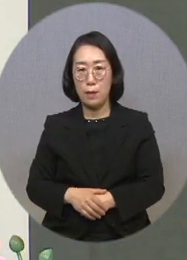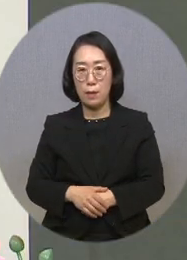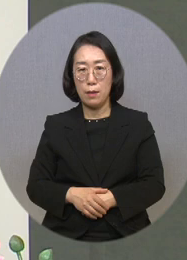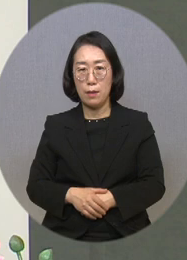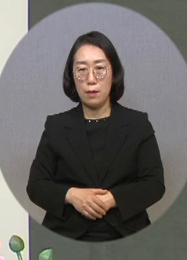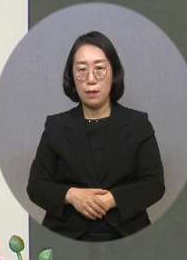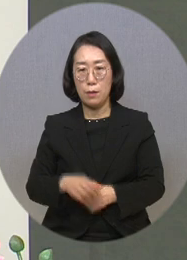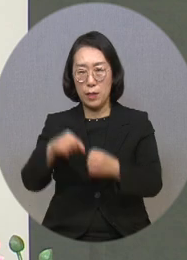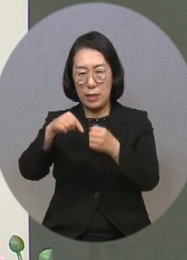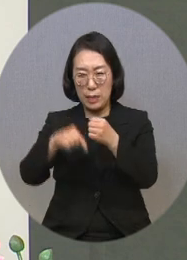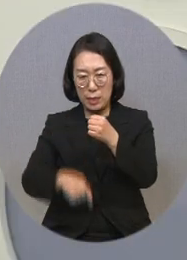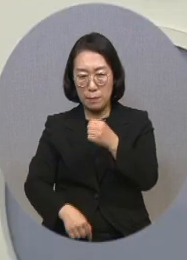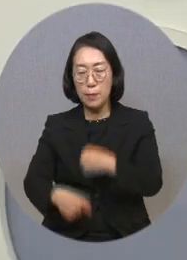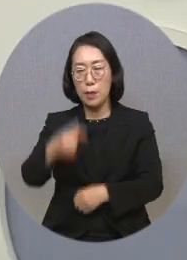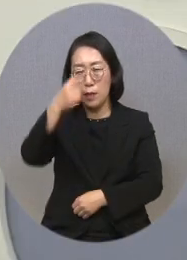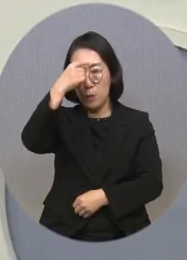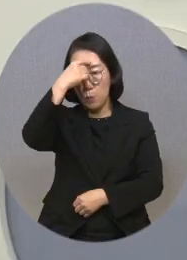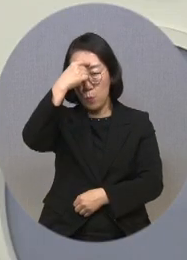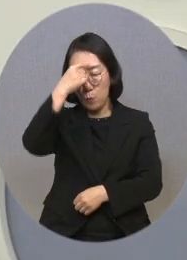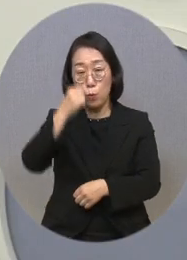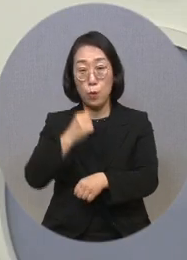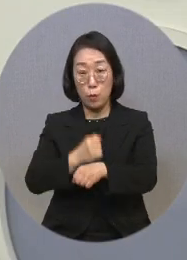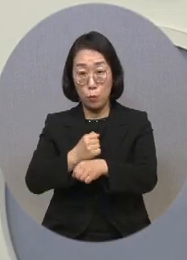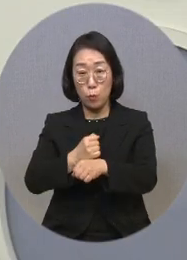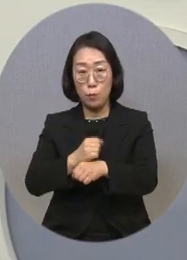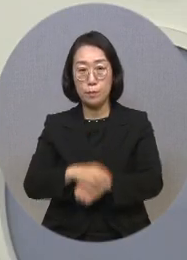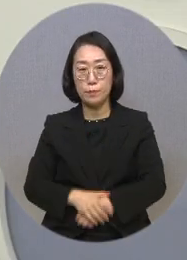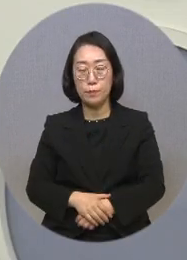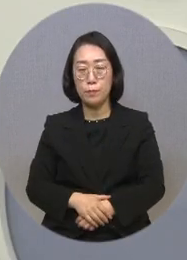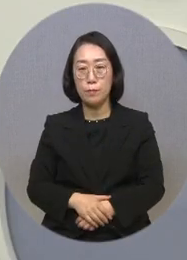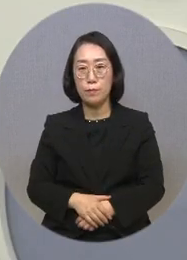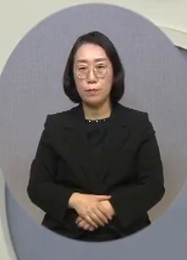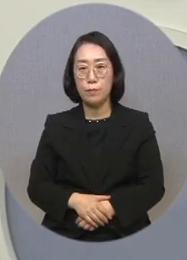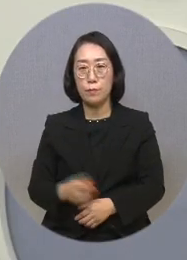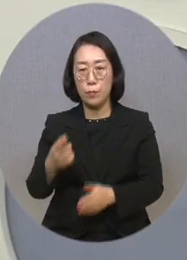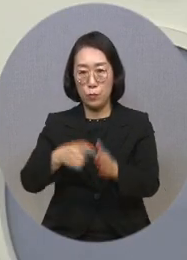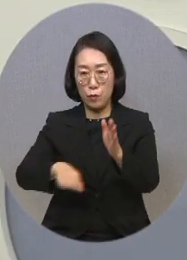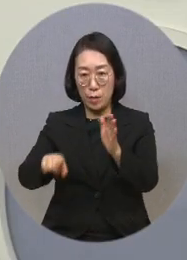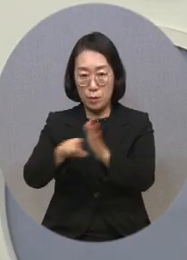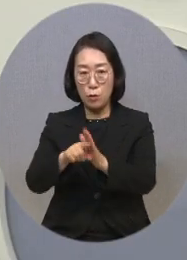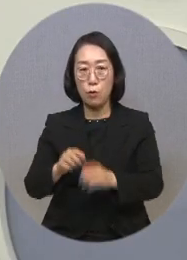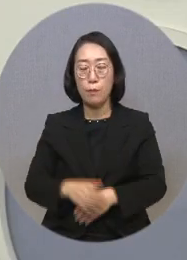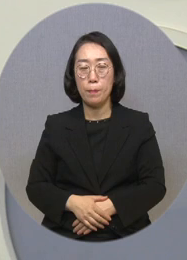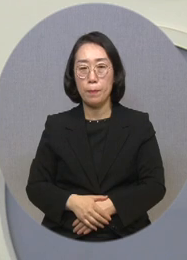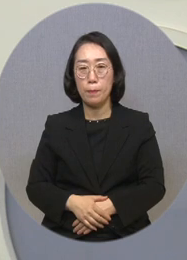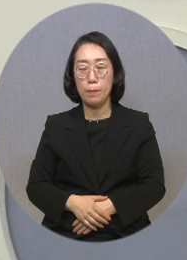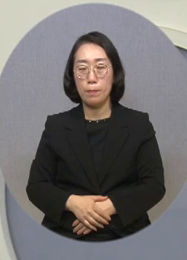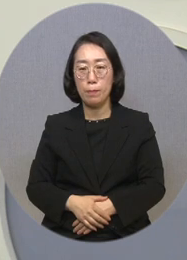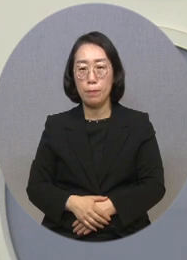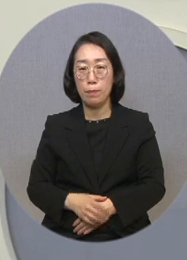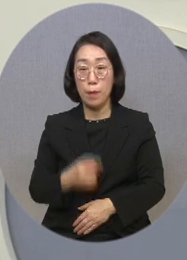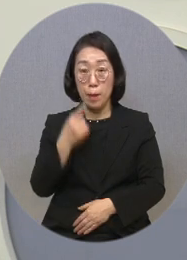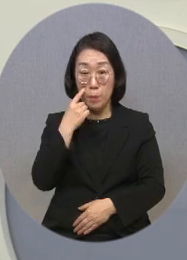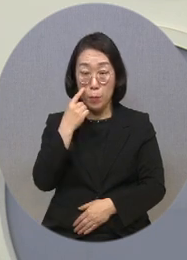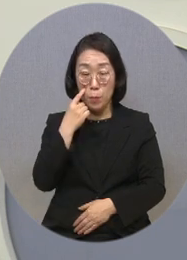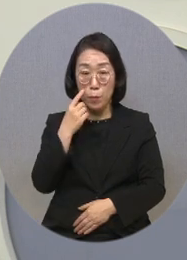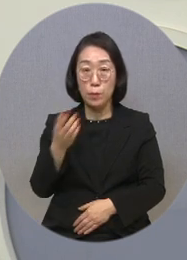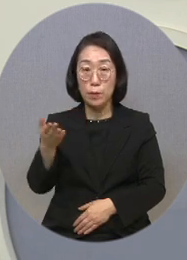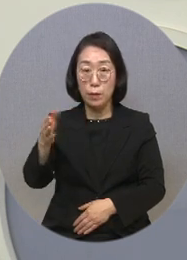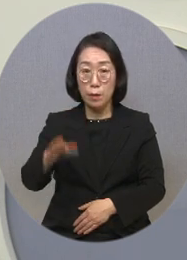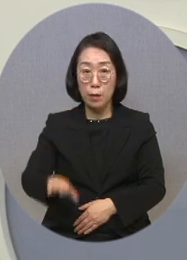기도를 하게 되고 아, 그렇죠. 그 대통령을 위해서 되실 분을 위해서 또 이렇게 관여도 해보고 그랬는데